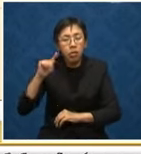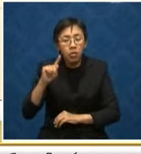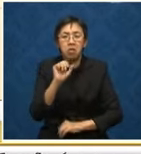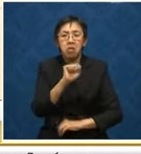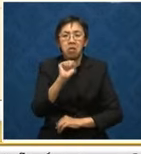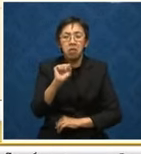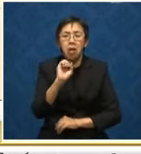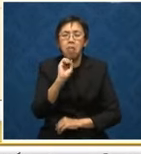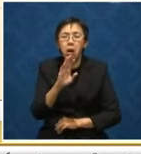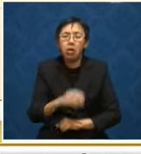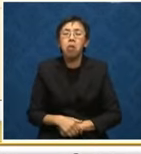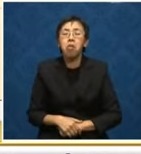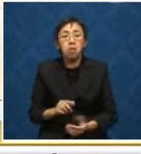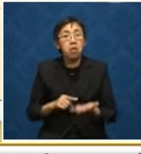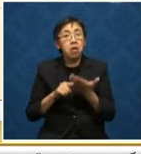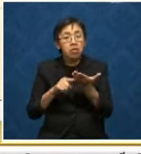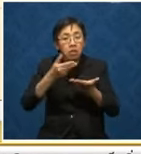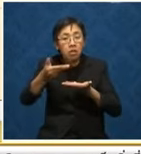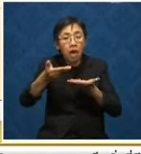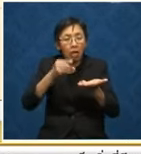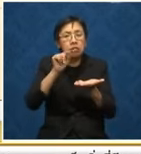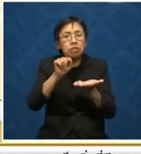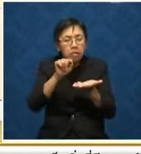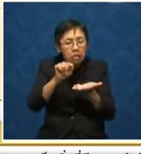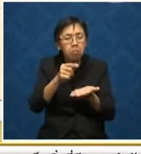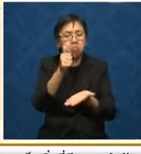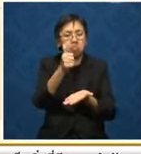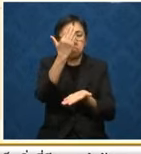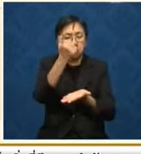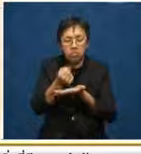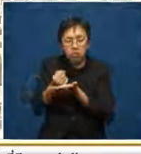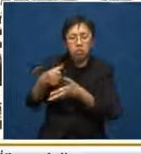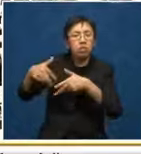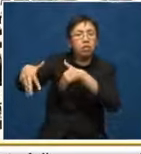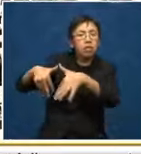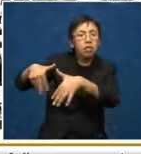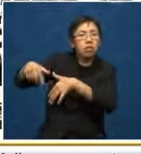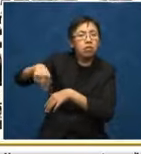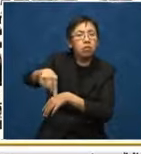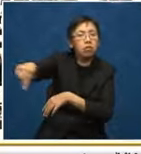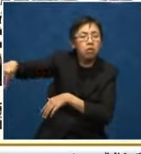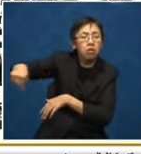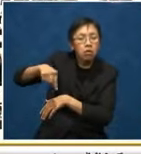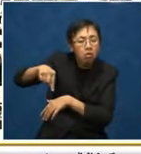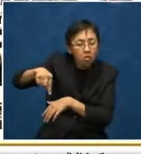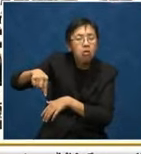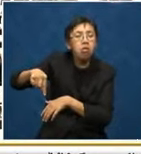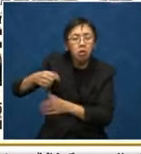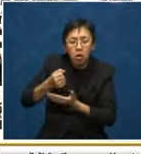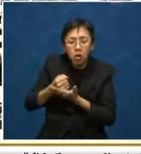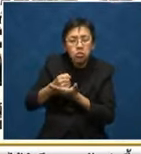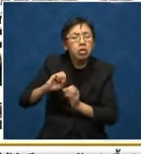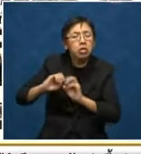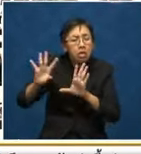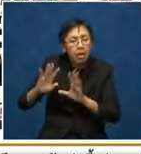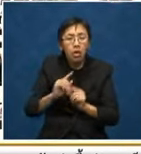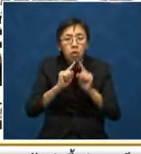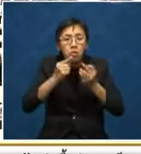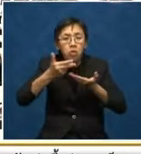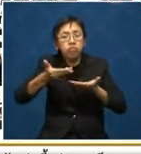เรื่องที่หารือนี่แหละเป็นหลักเป็นฐานที่ทำให้ประชาชนได้ผลงานไปคือหมายความว่าห